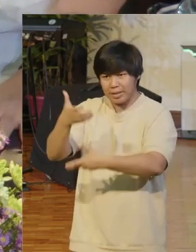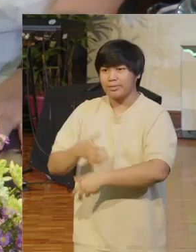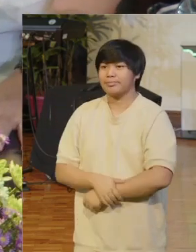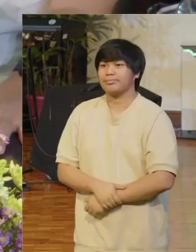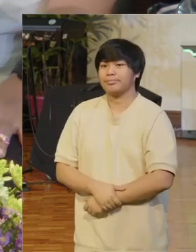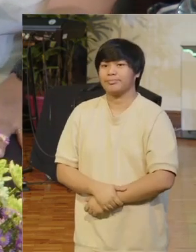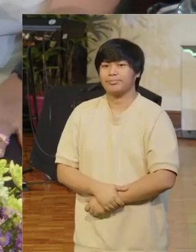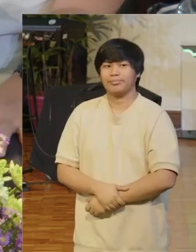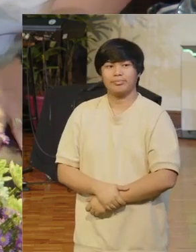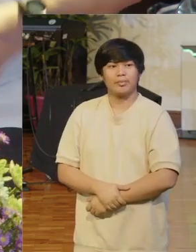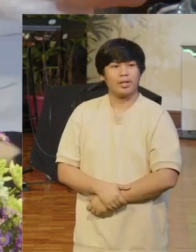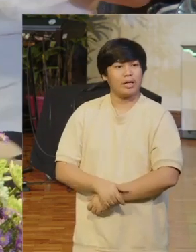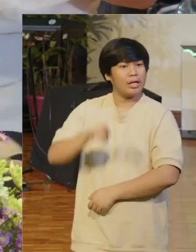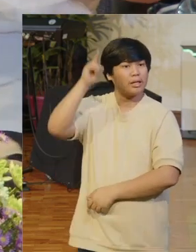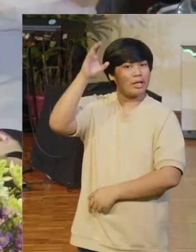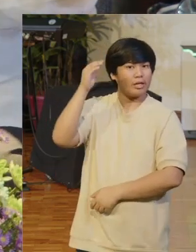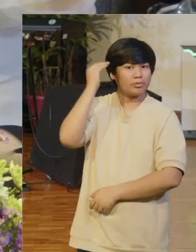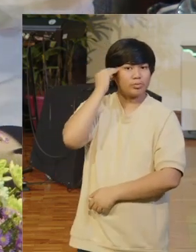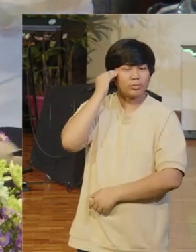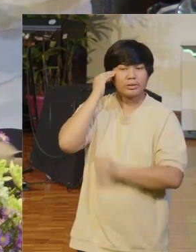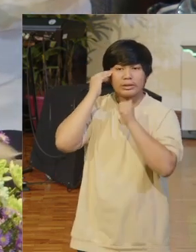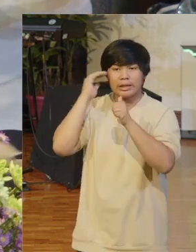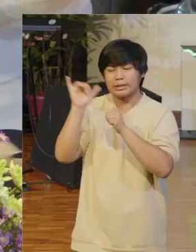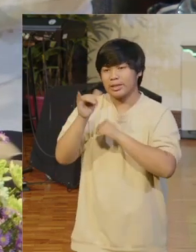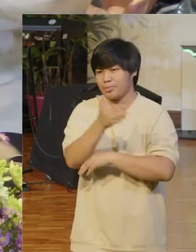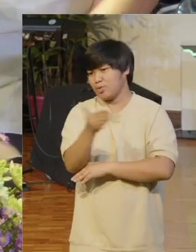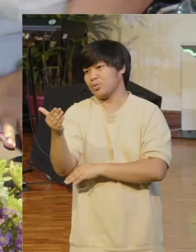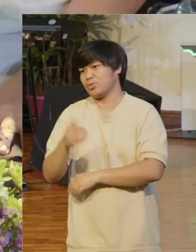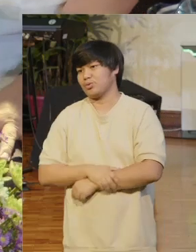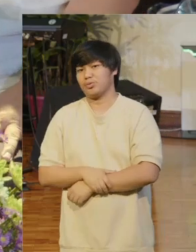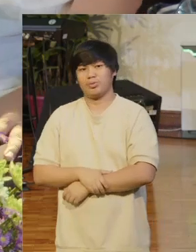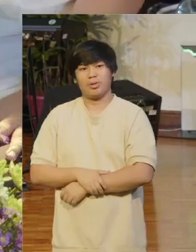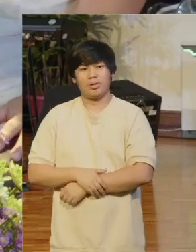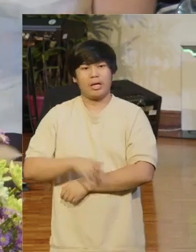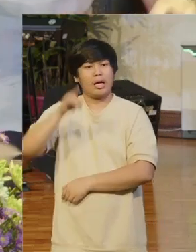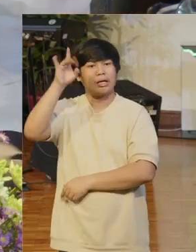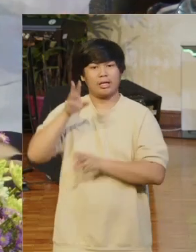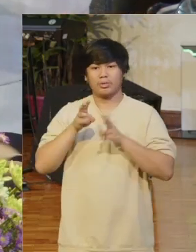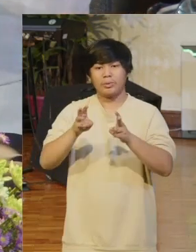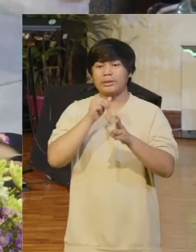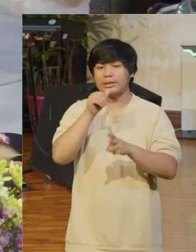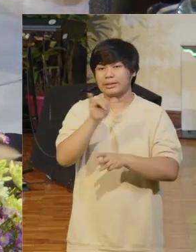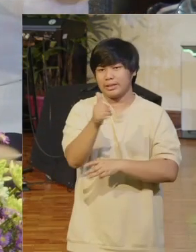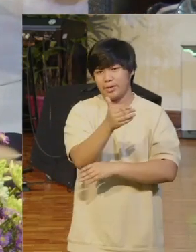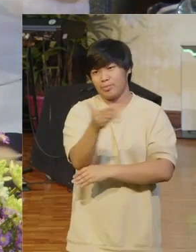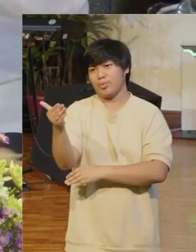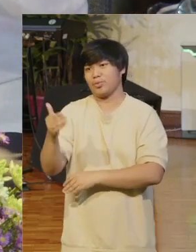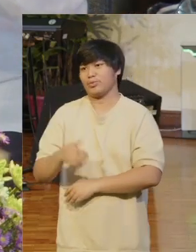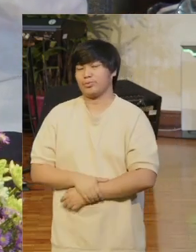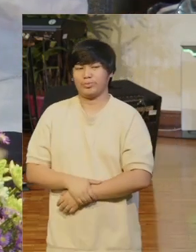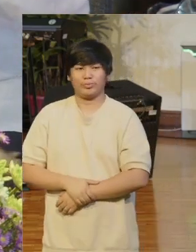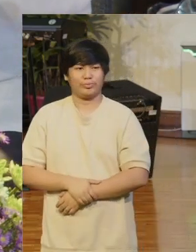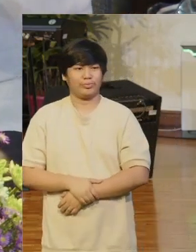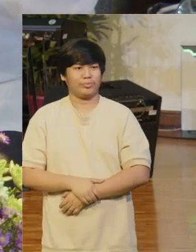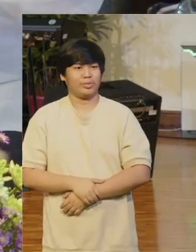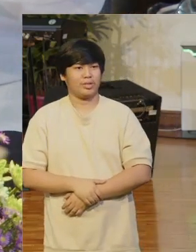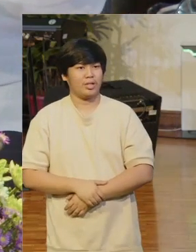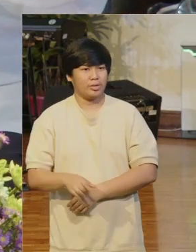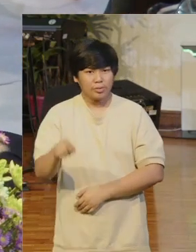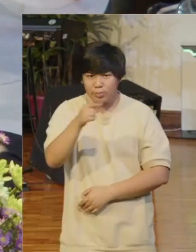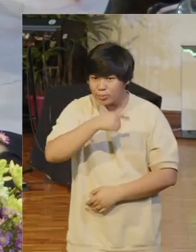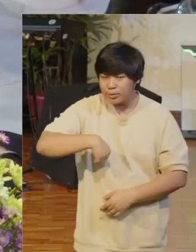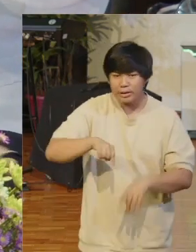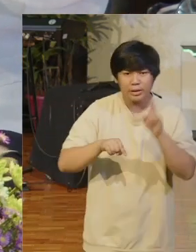for my thoughts are not your thoughts, neither are your ways my ways, declares the Lord. Kaya hindi natin maunawaan kung bakit